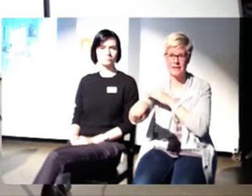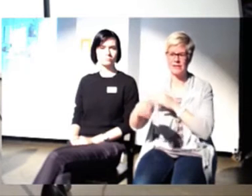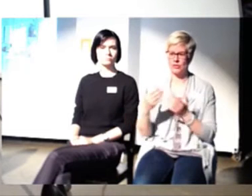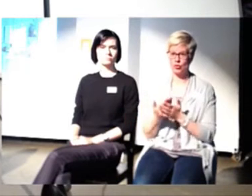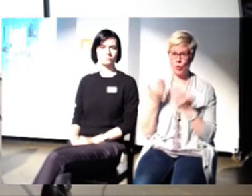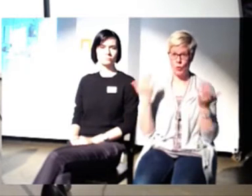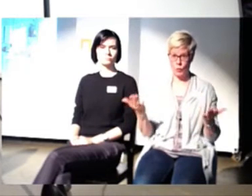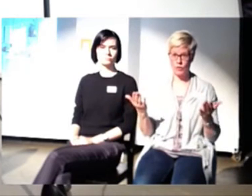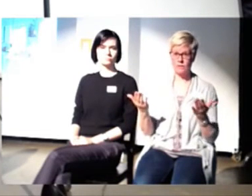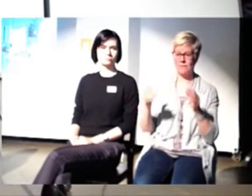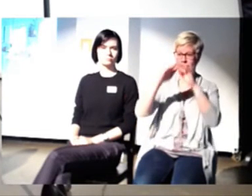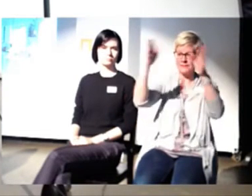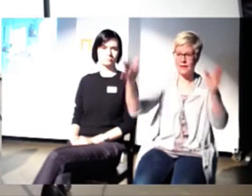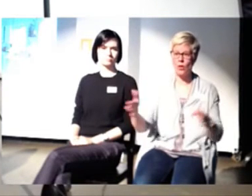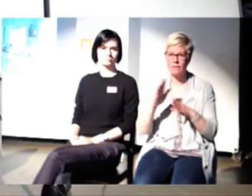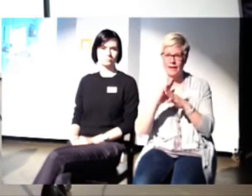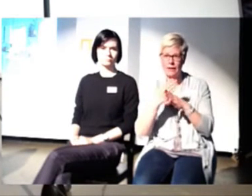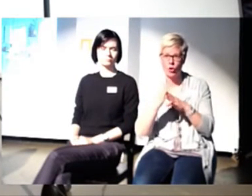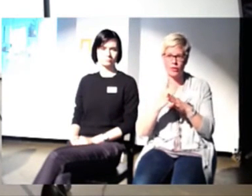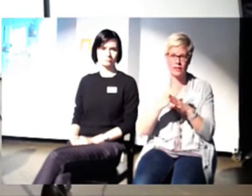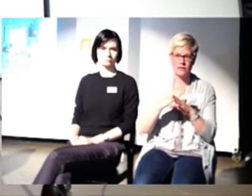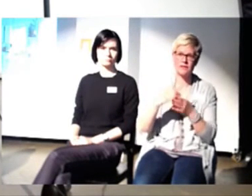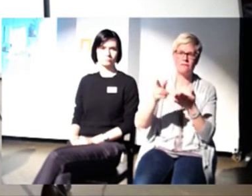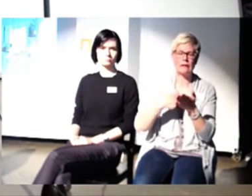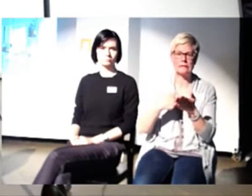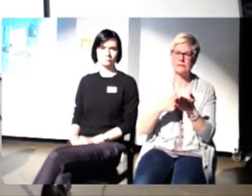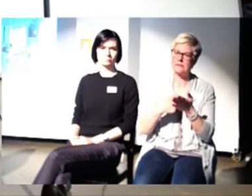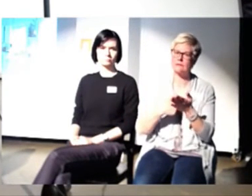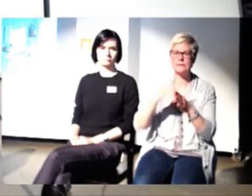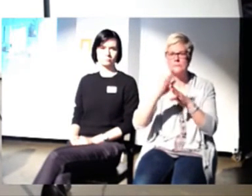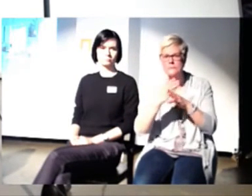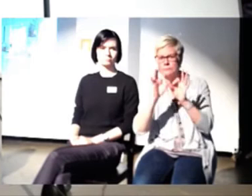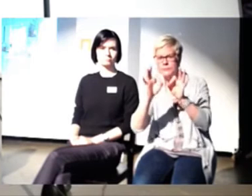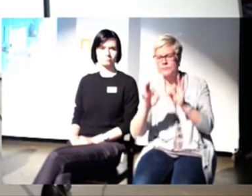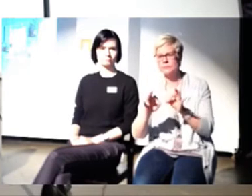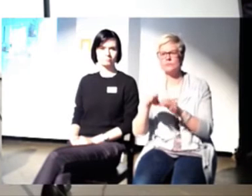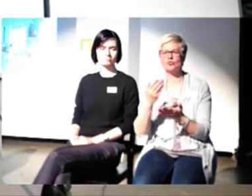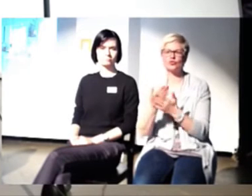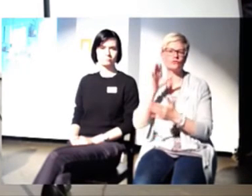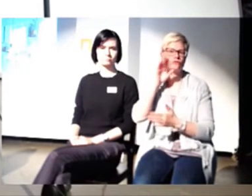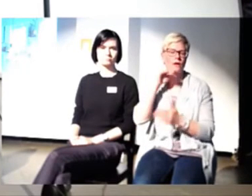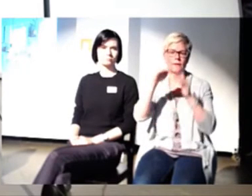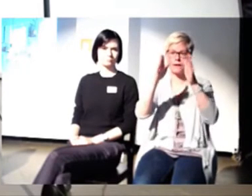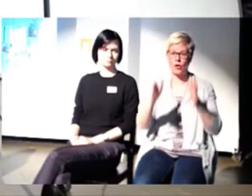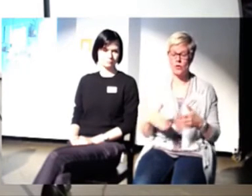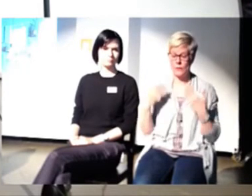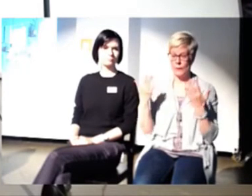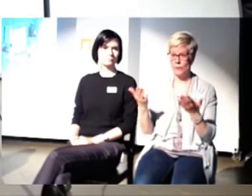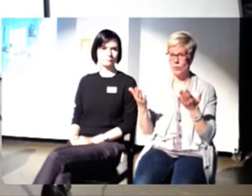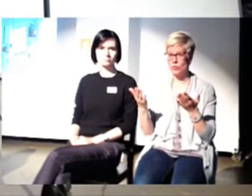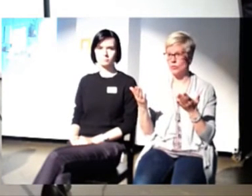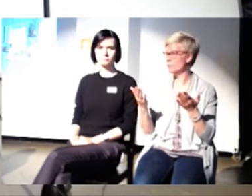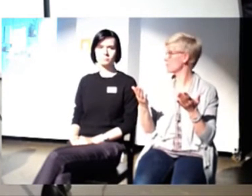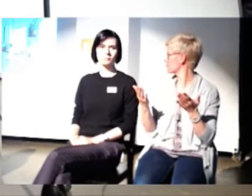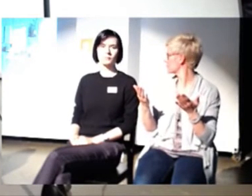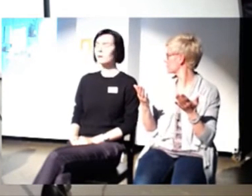remonttia. Taloa pitää vähän ylläpitää, se on myös erittäin vanha talo. Tällä hetkellä meillä on Maali Aarsve,